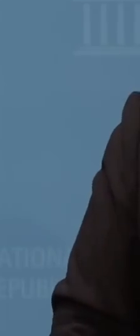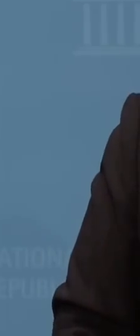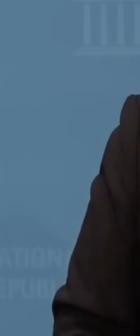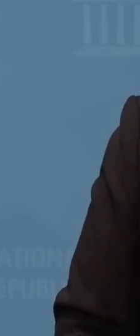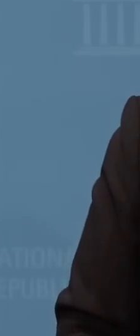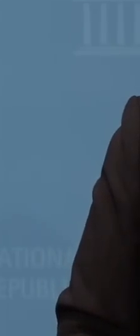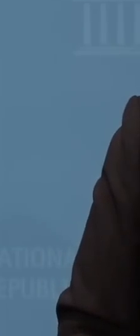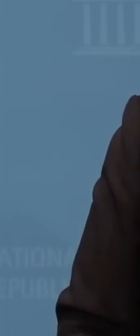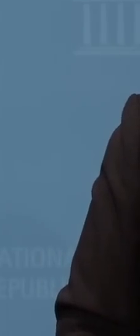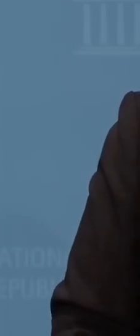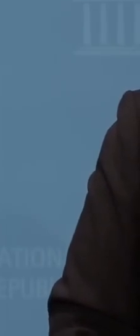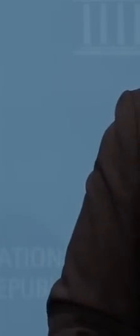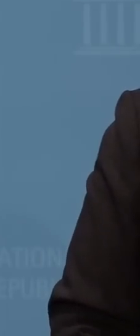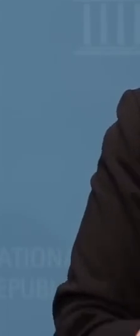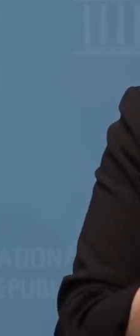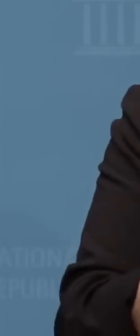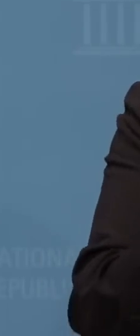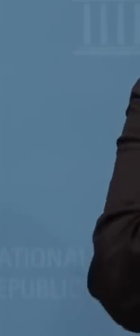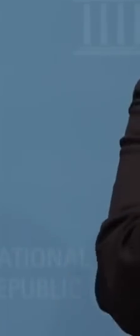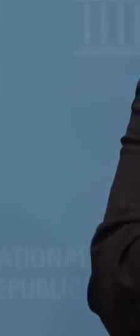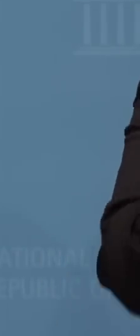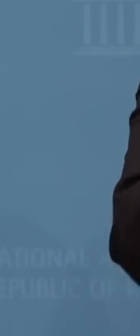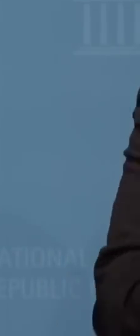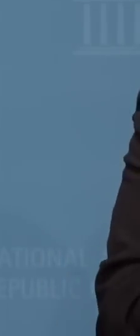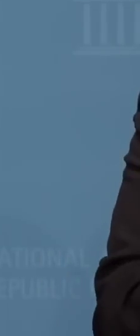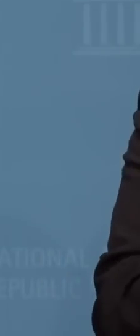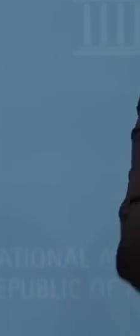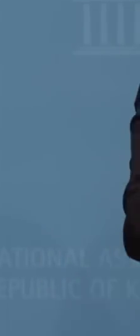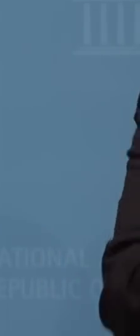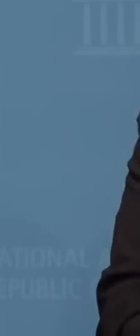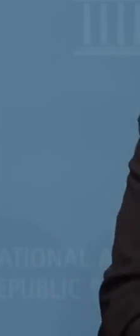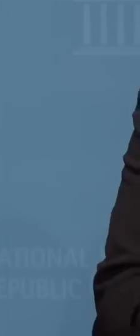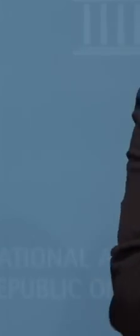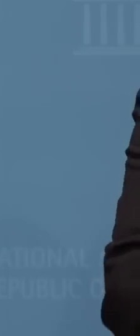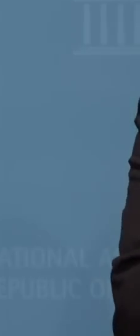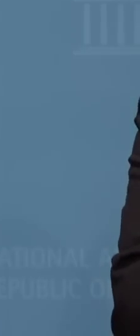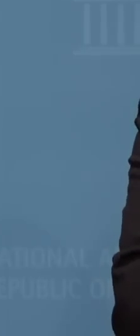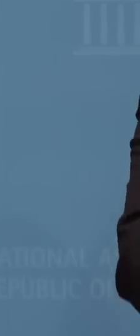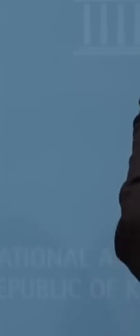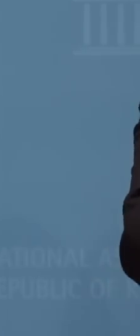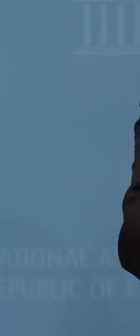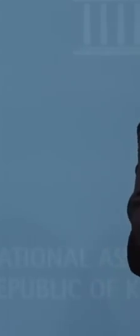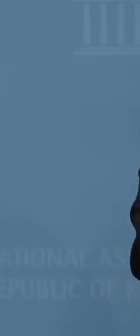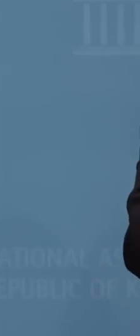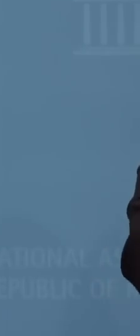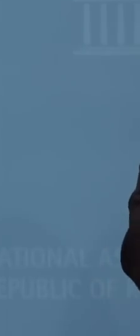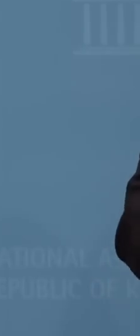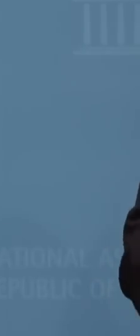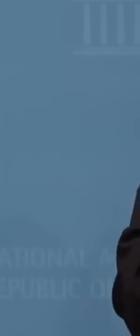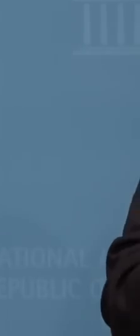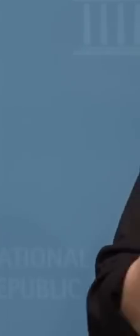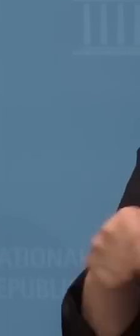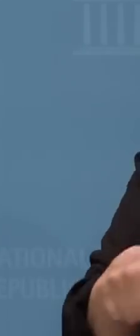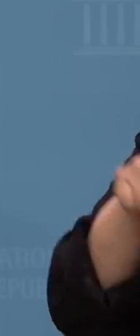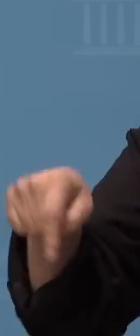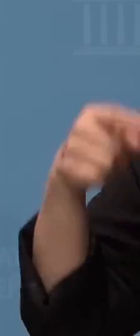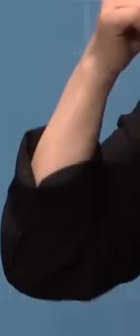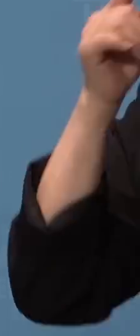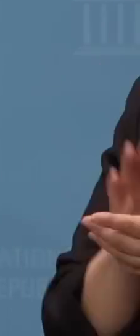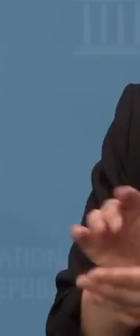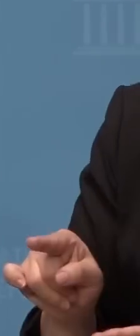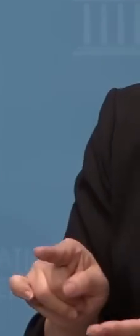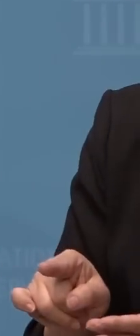미국이 인플레이션 감축법과 반도체법 등으로 그간의 세계화 논리를 뒤집고 제조업 및 주요 전략 물자의